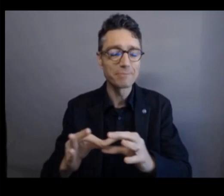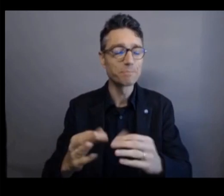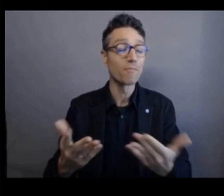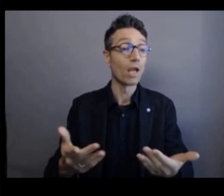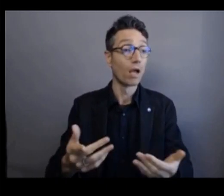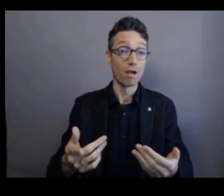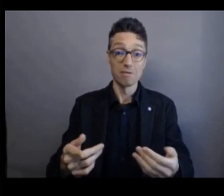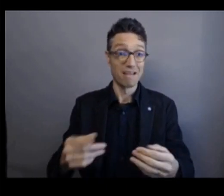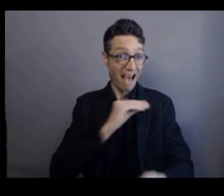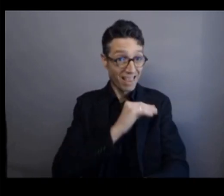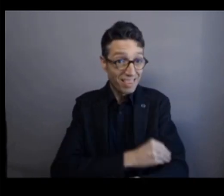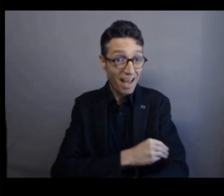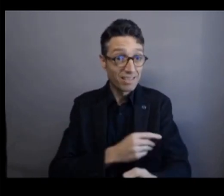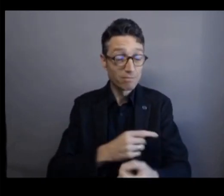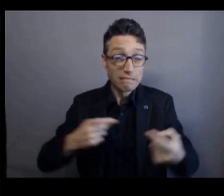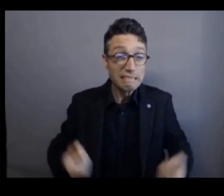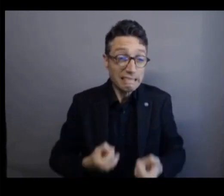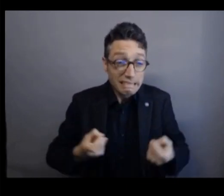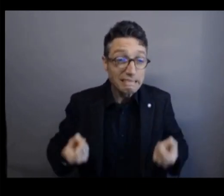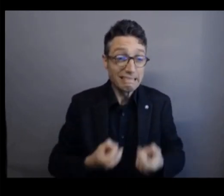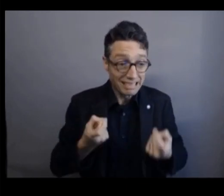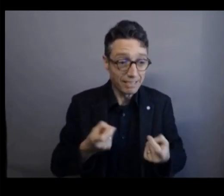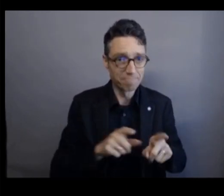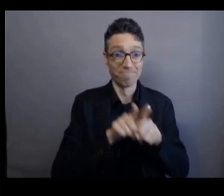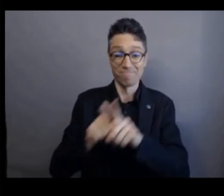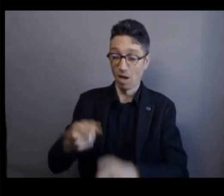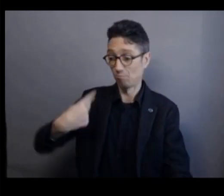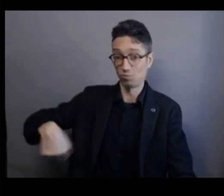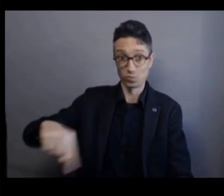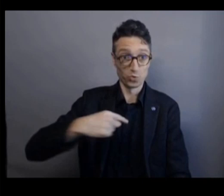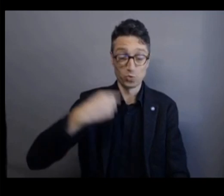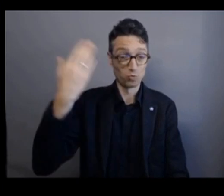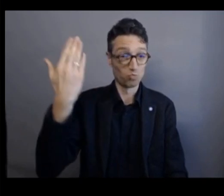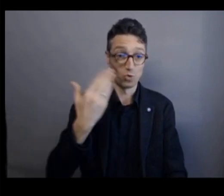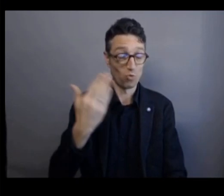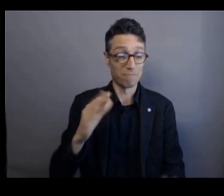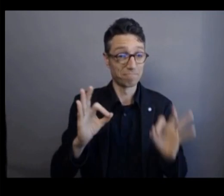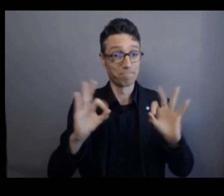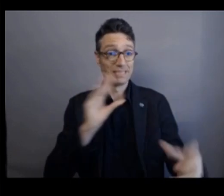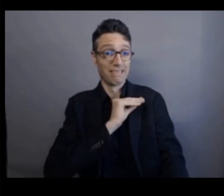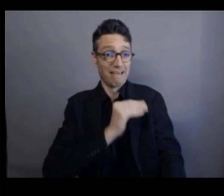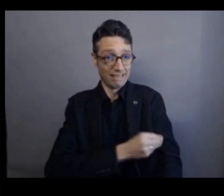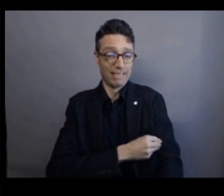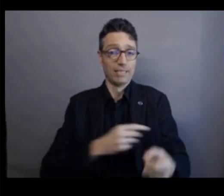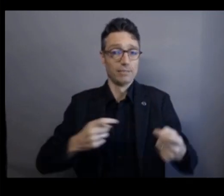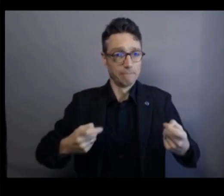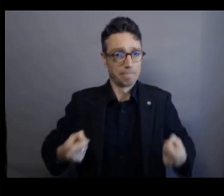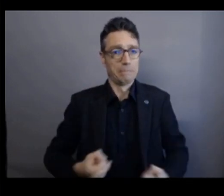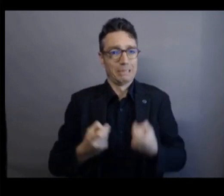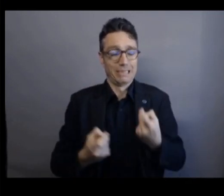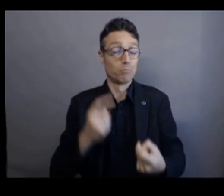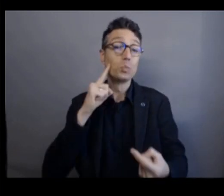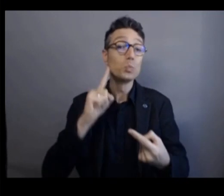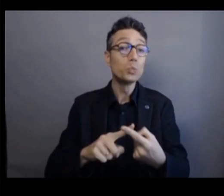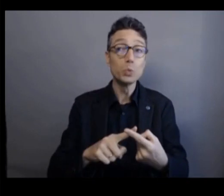comportements, les bons réflexes quand on accueille tout le monde, et en particulier les personnes en situation de handicap. Donc, c'est par rapport à cela que l'on a mis